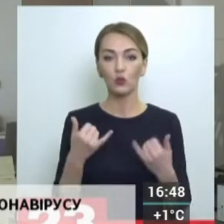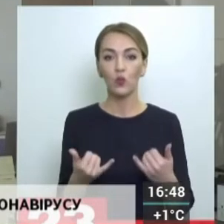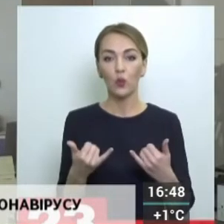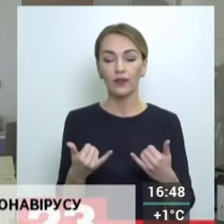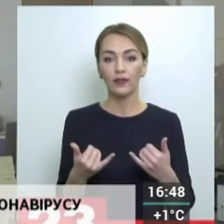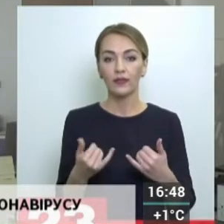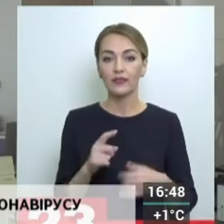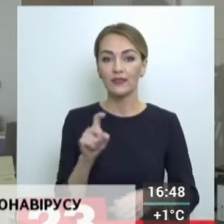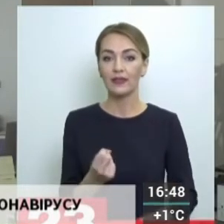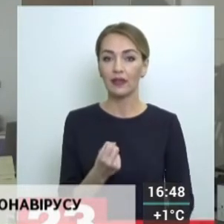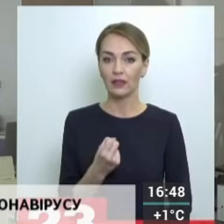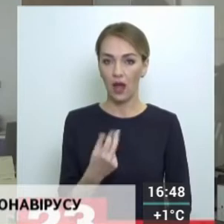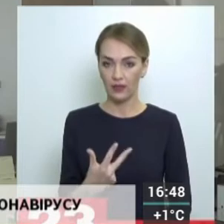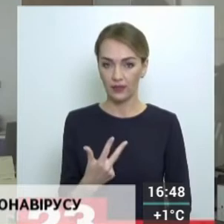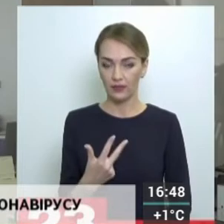з